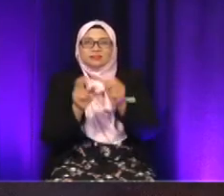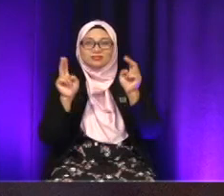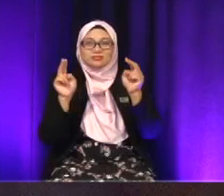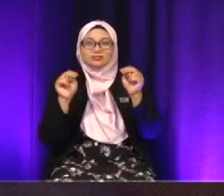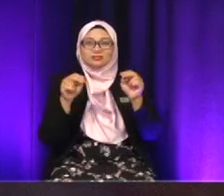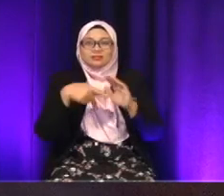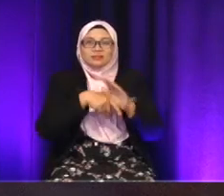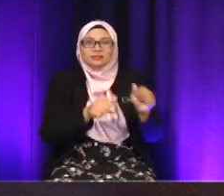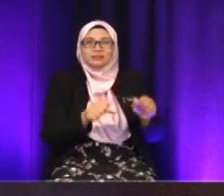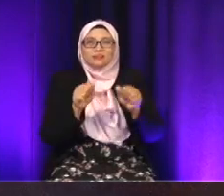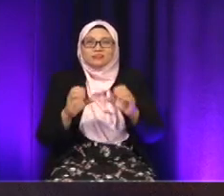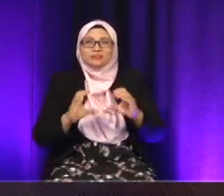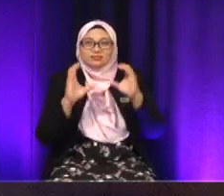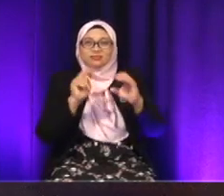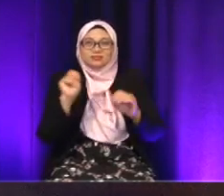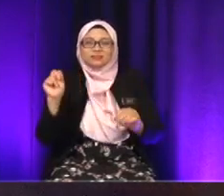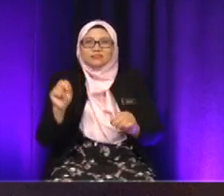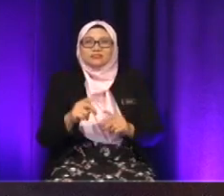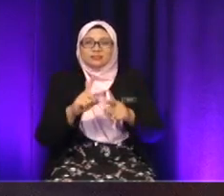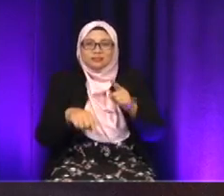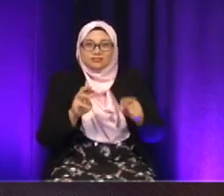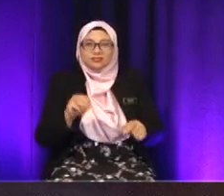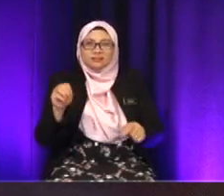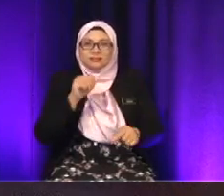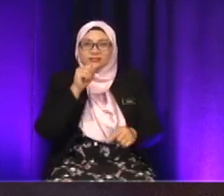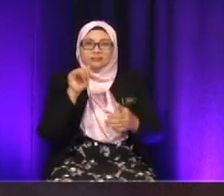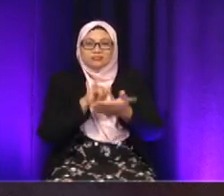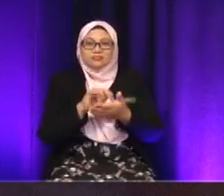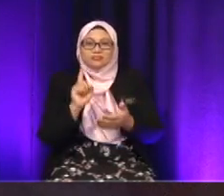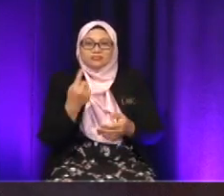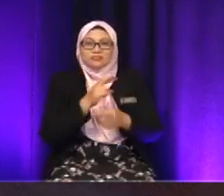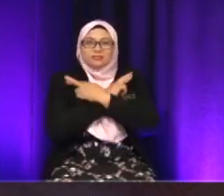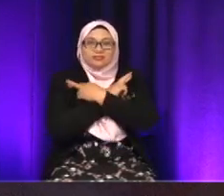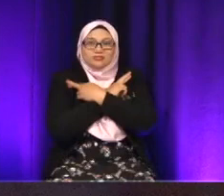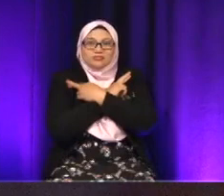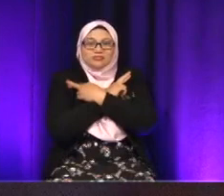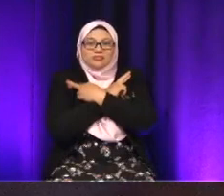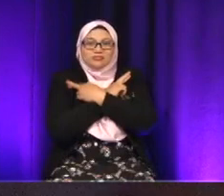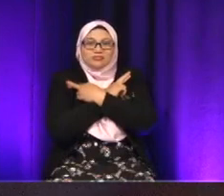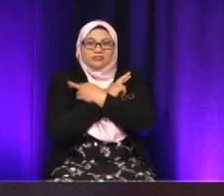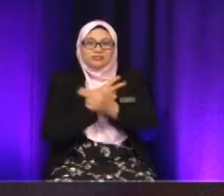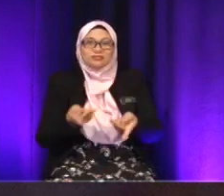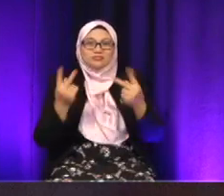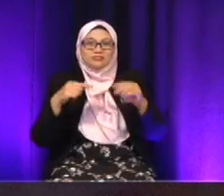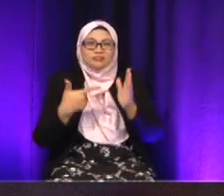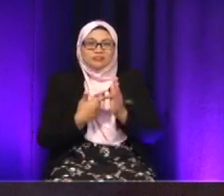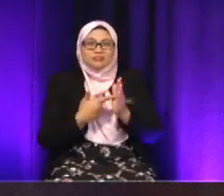pengaturan tapi murid-murid bukan itu saja kita akan melihat sebentar jangan kemana-mana kembali lagi